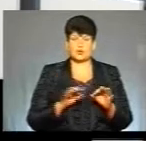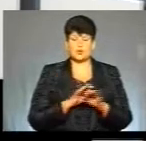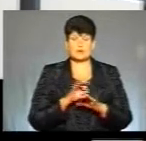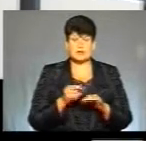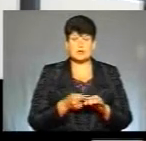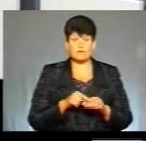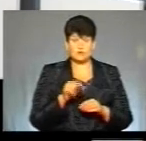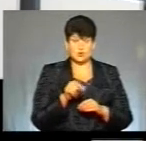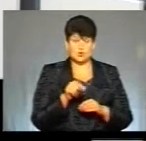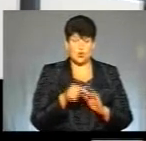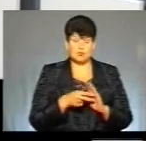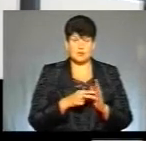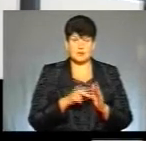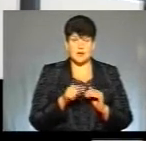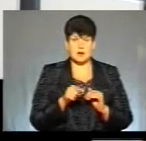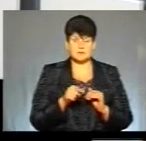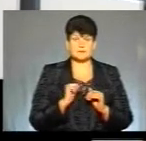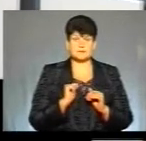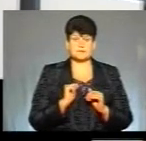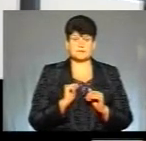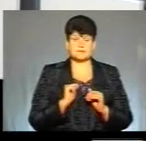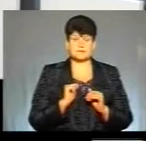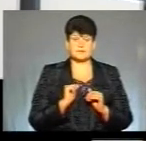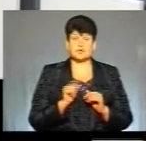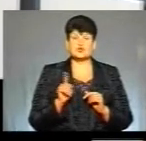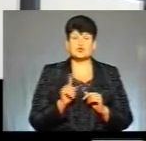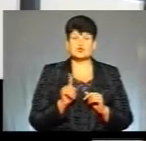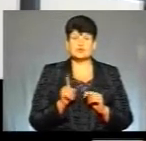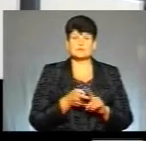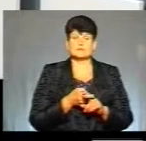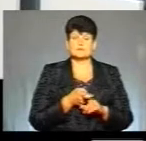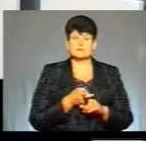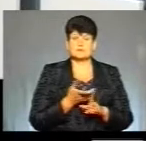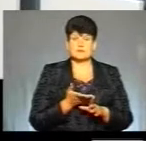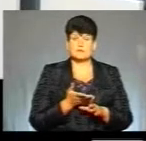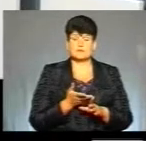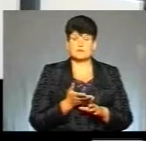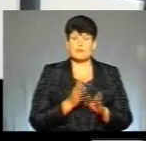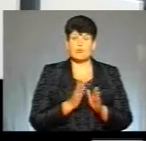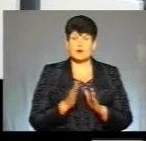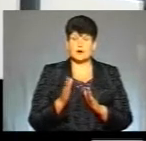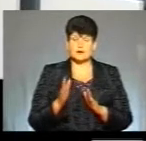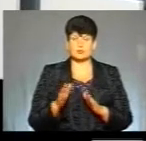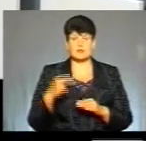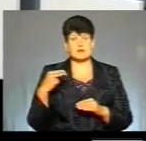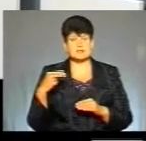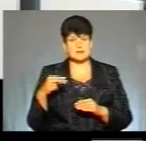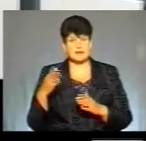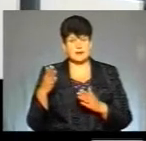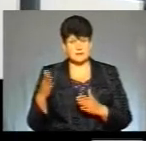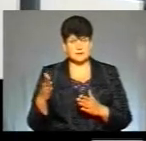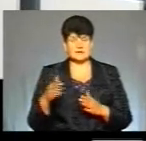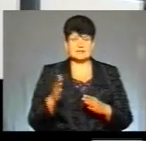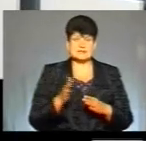цьому плані, в цьому ключі, як ви говорите, зокрема, щодо регулювання порядку імпічменту президента, відповідно